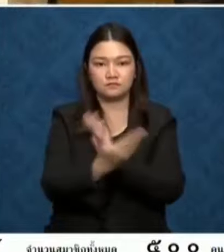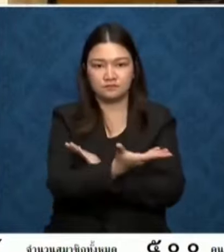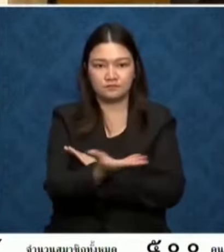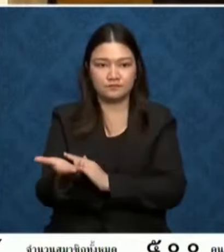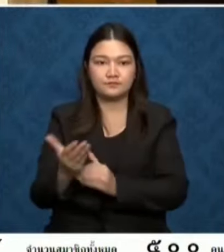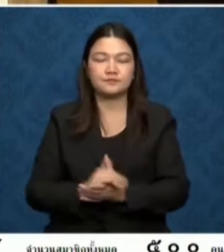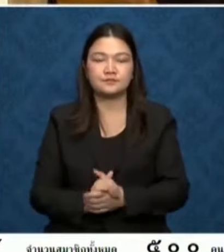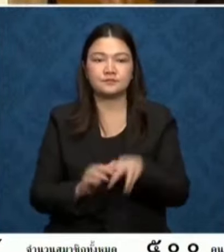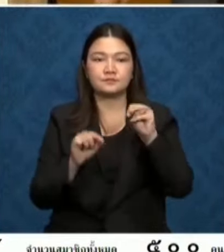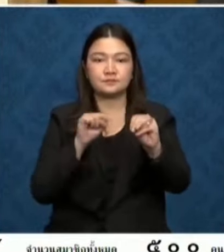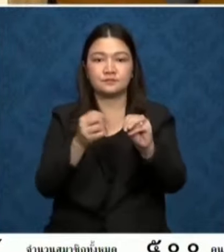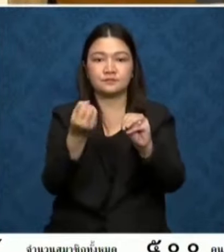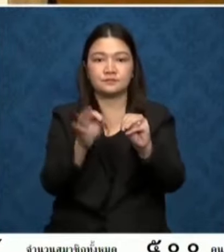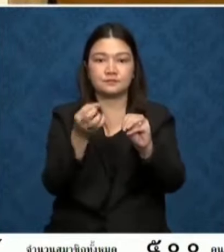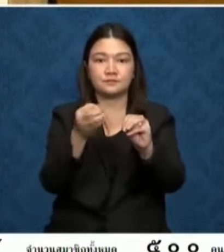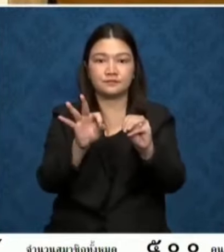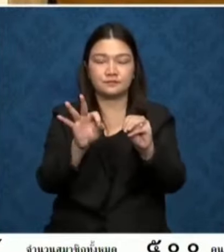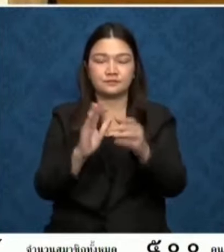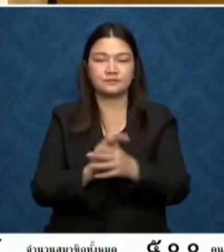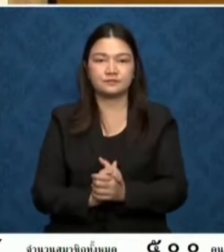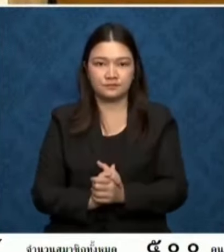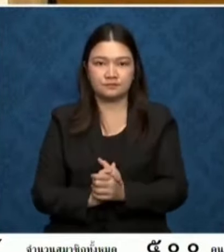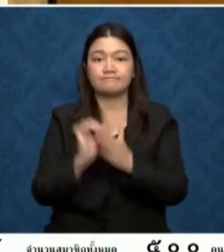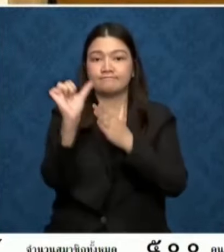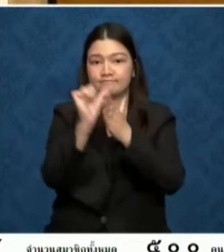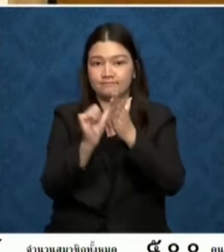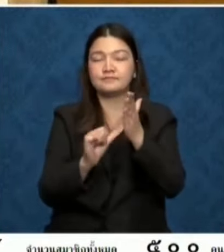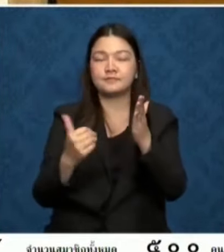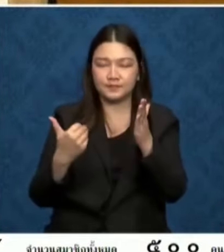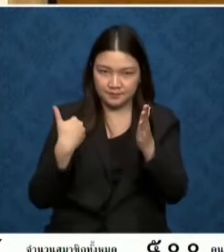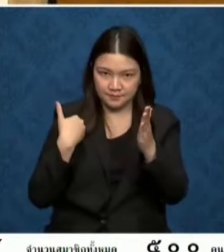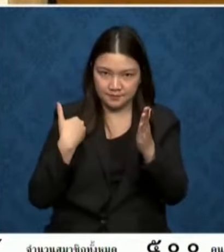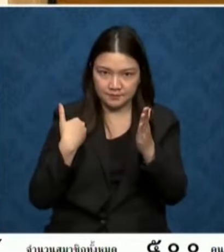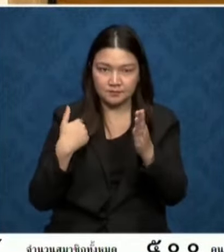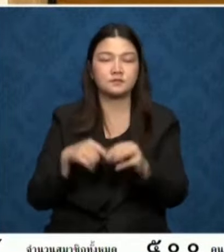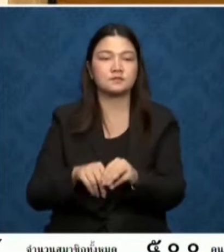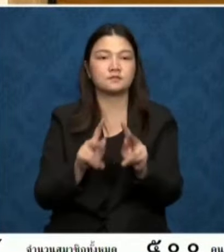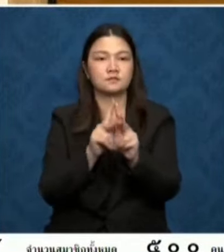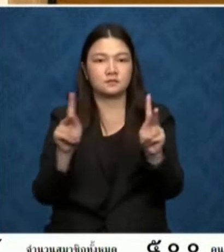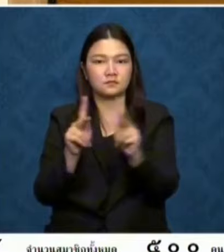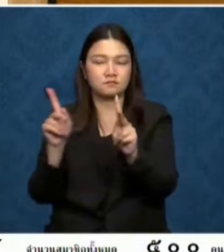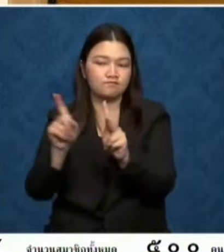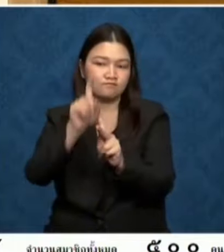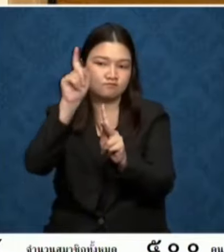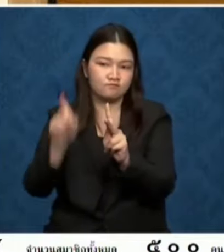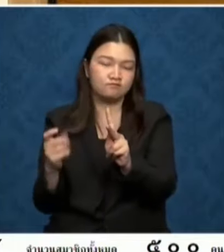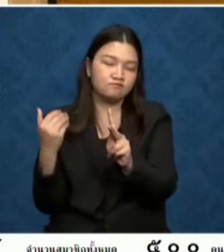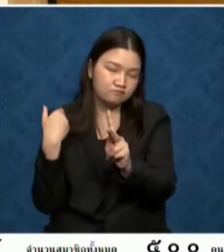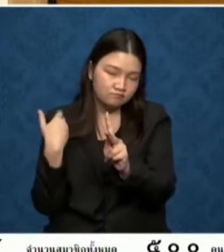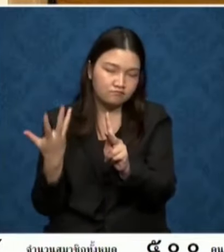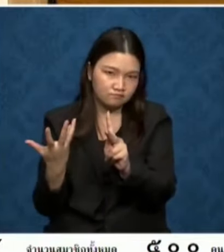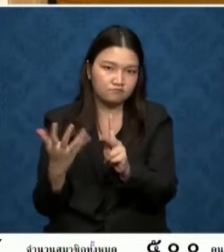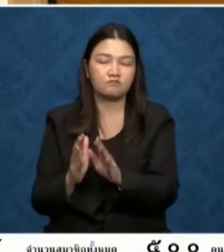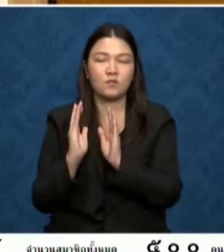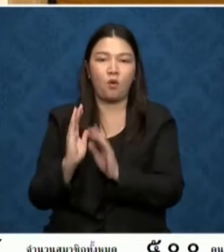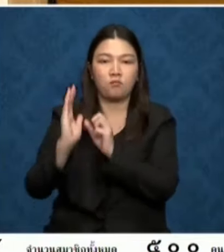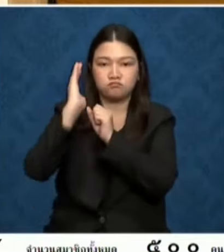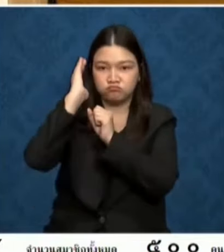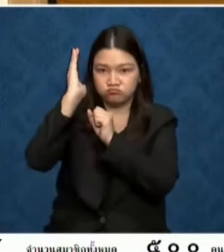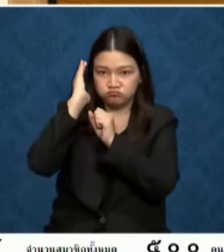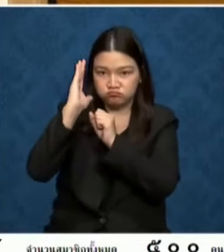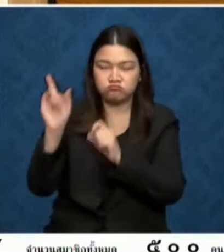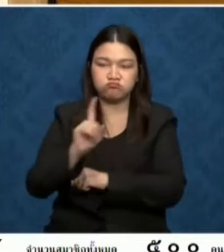มาตรา19มีการแก้ไขมีกรรมธิการขอสงวนความเห็นมีผู้แปรยติขอส